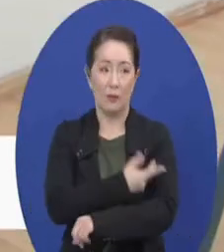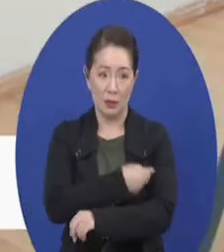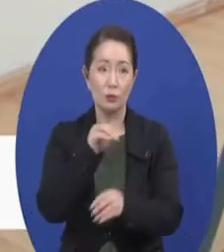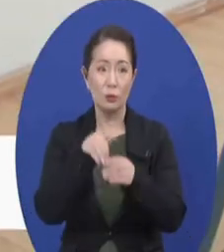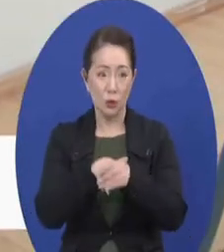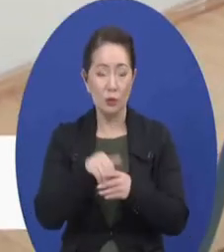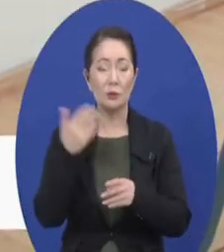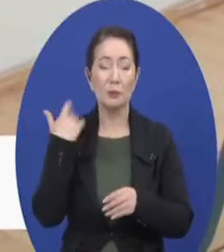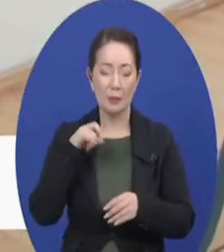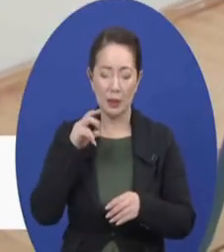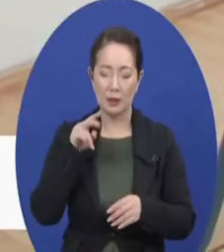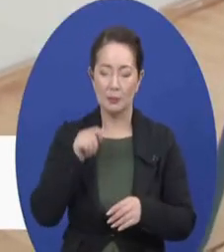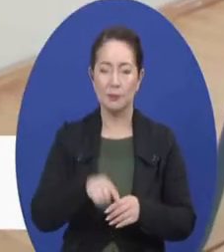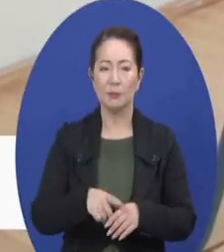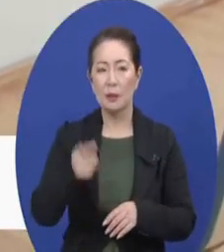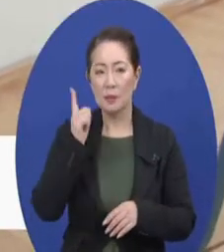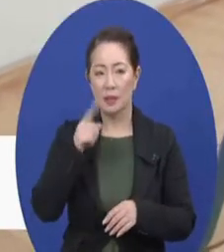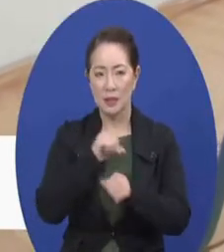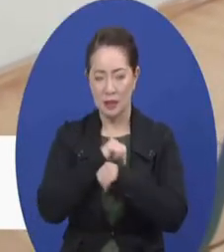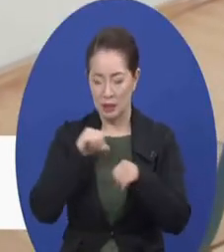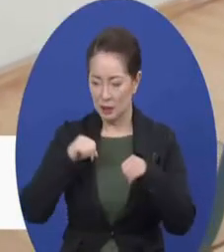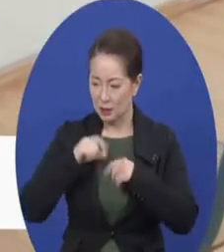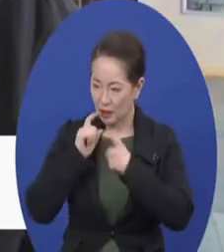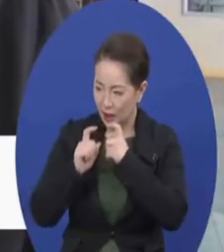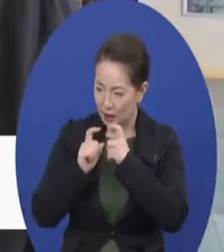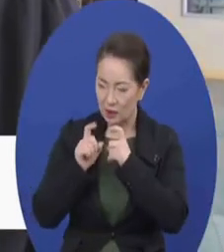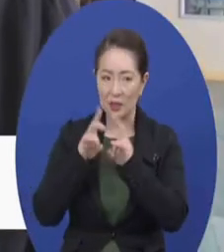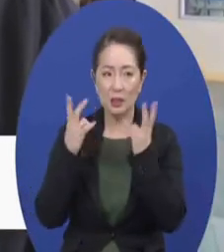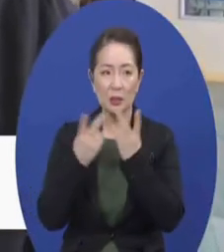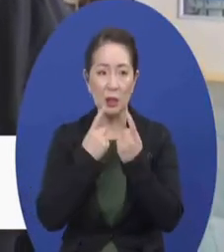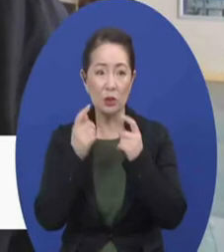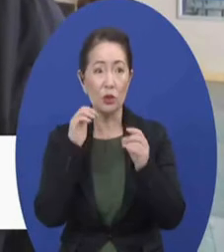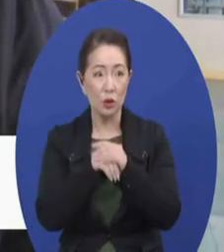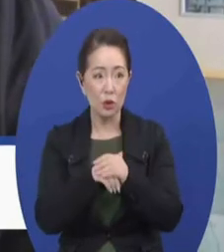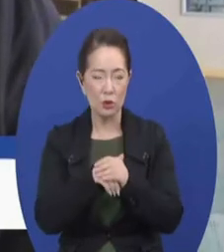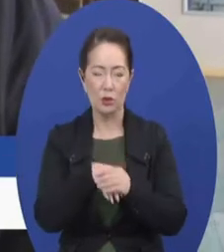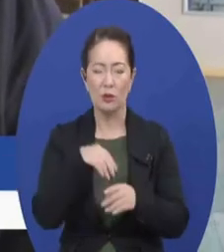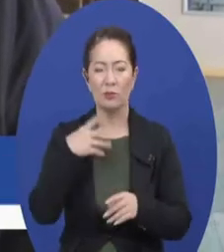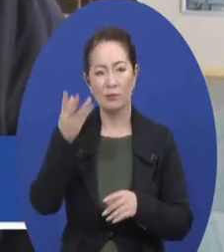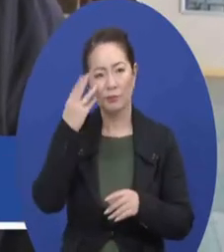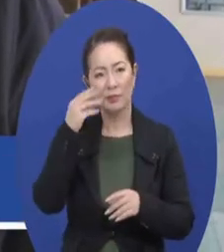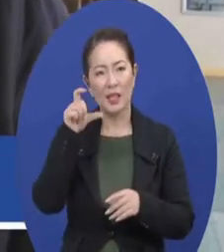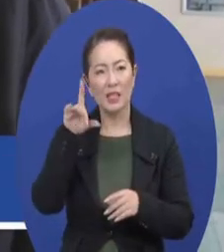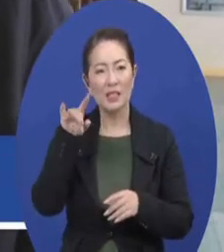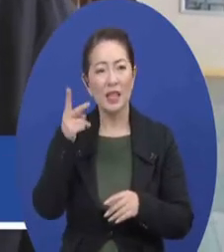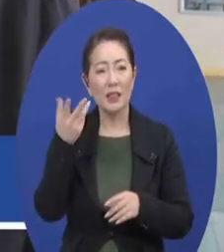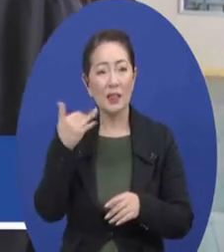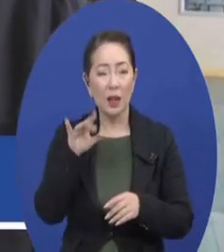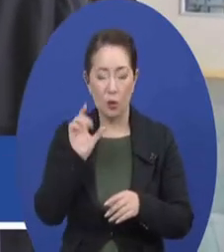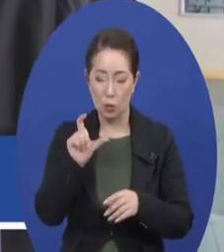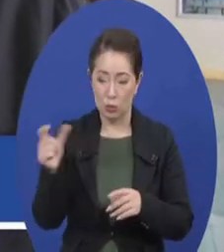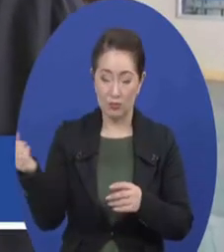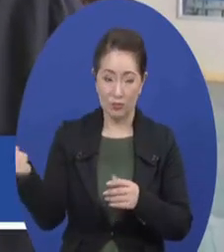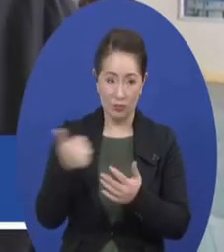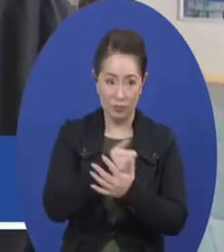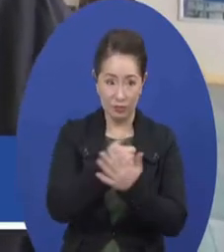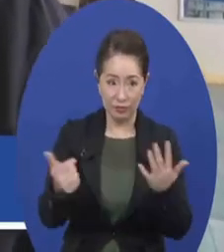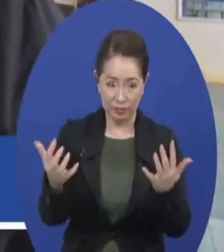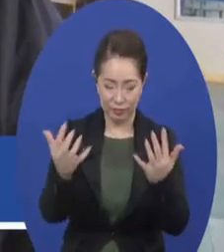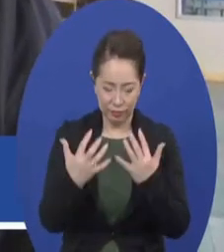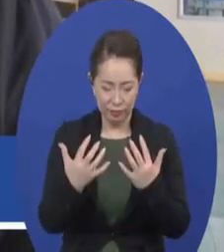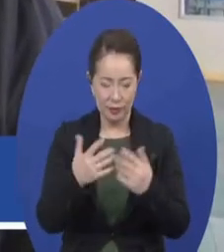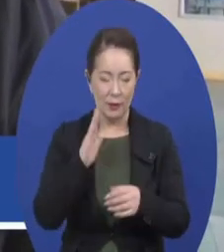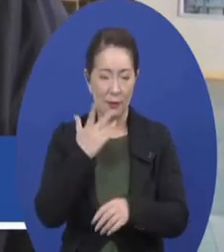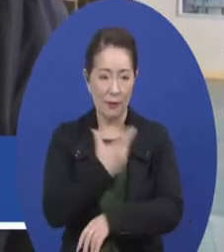вакцинд хамруулсан юм а. Хамгийн түрүүнд иргэдтэй харилцдаг, нийгмийн харилцаанд ордог эрсдэл бүлгийн хамгийн эхний одоо эхний ээлжийн нэгнээний энэ